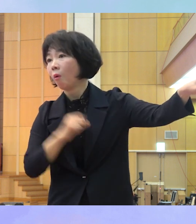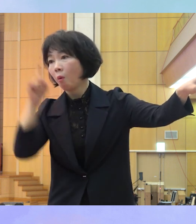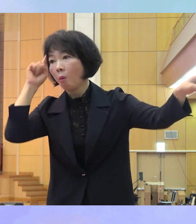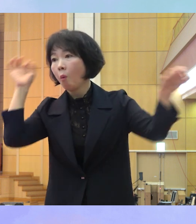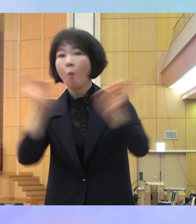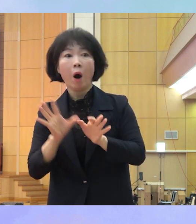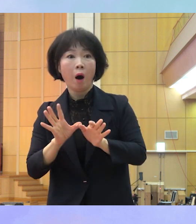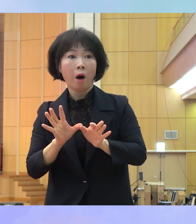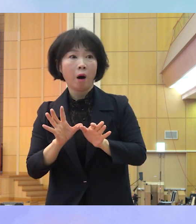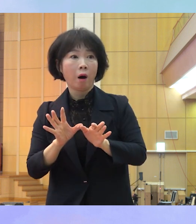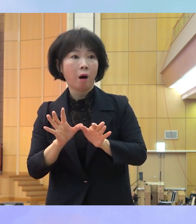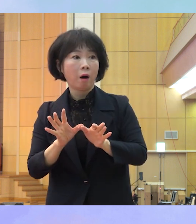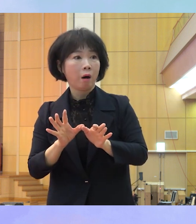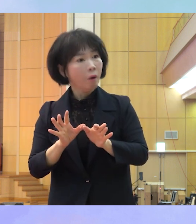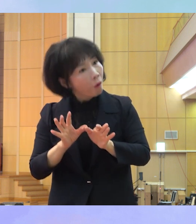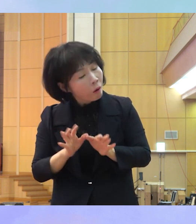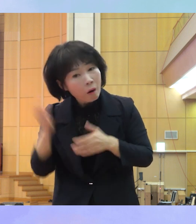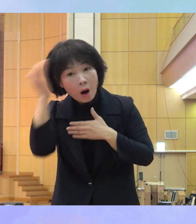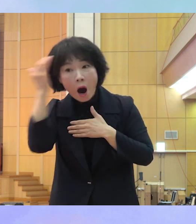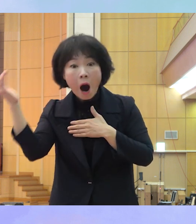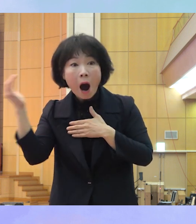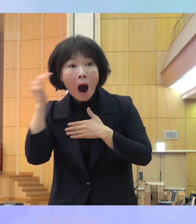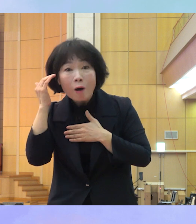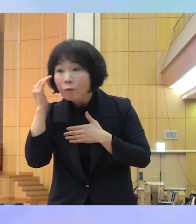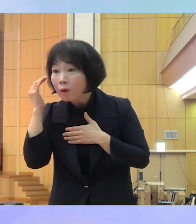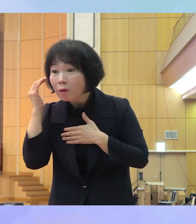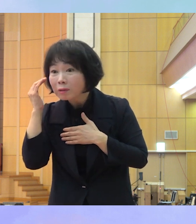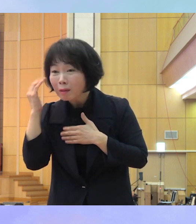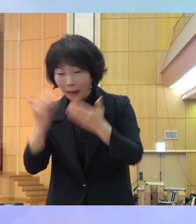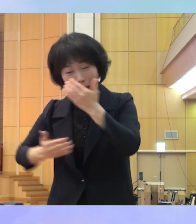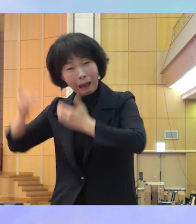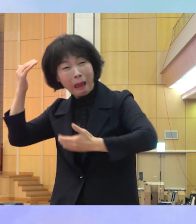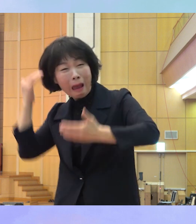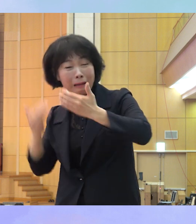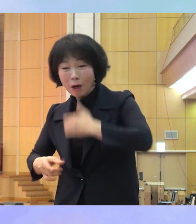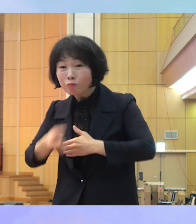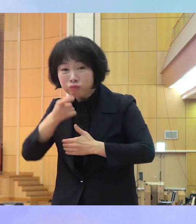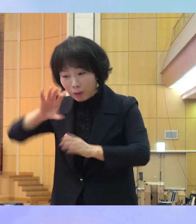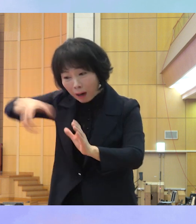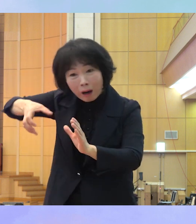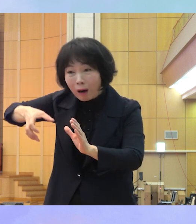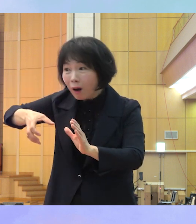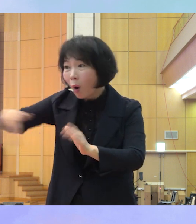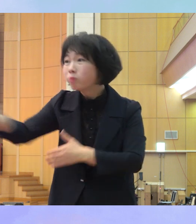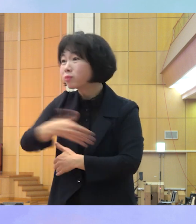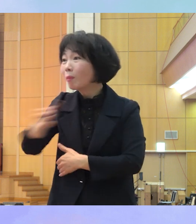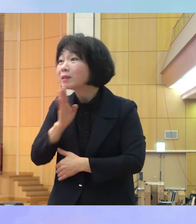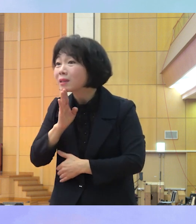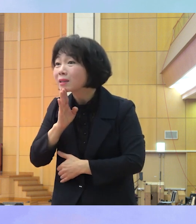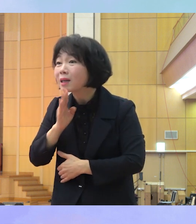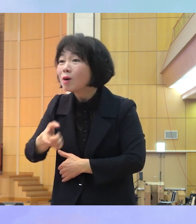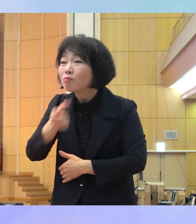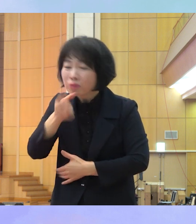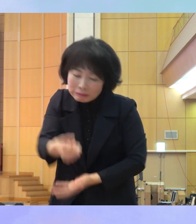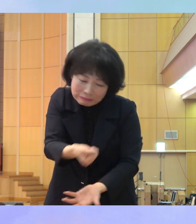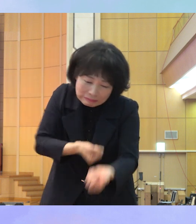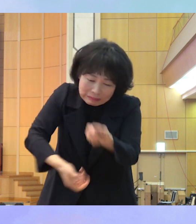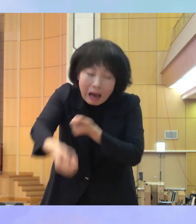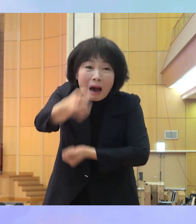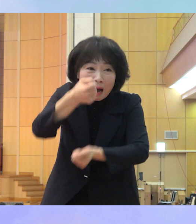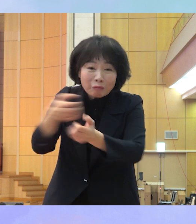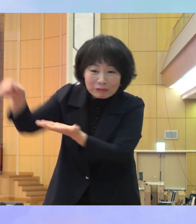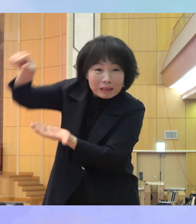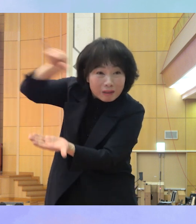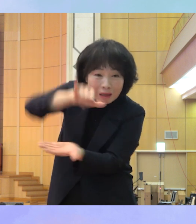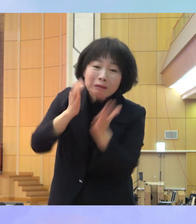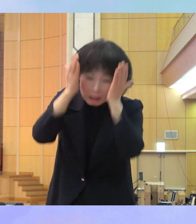하더라도 시골에 가면 상수도 하수도 어디 있습니까? 물동이로 이어다가 물을 길러다가 뭐 세수도